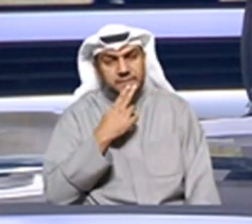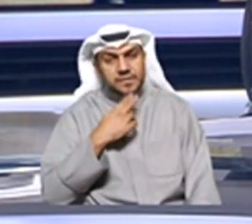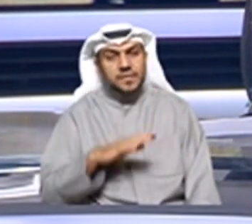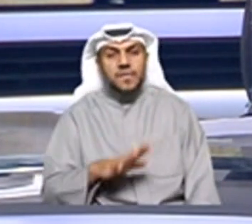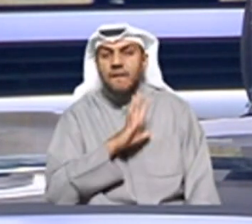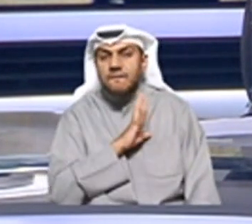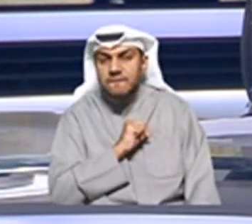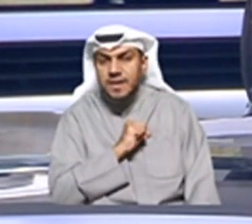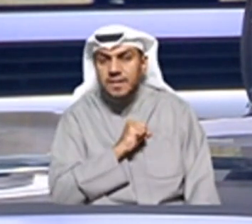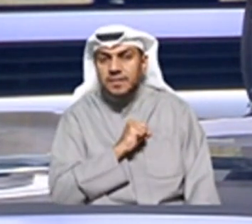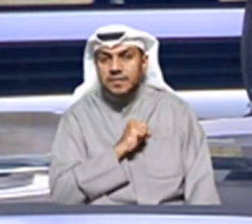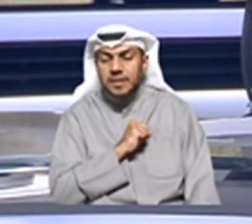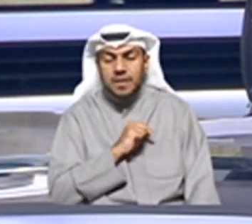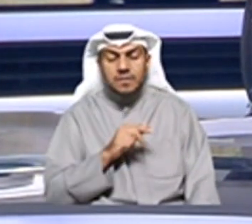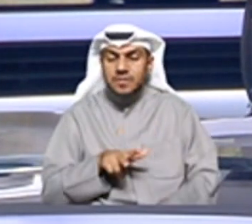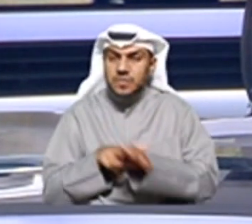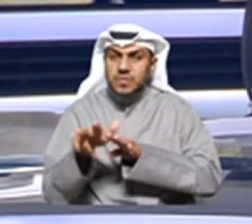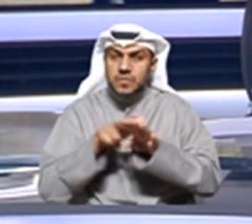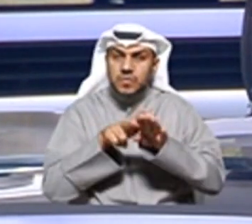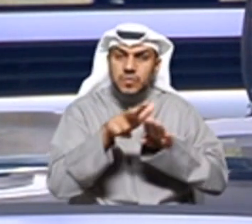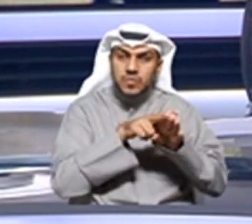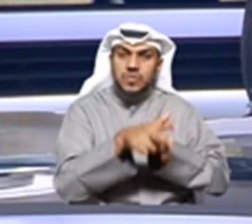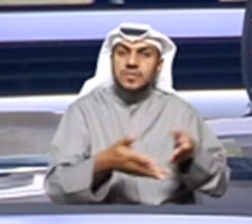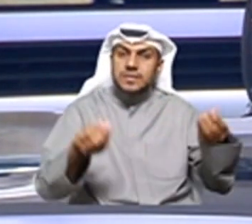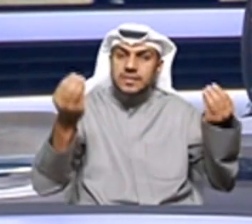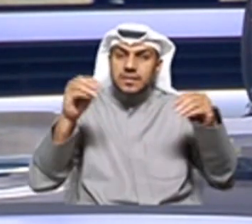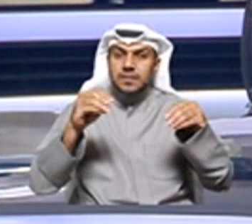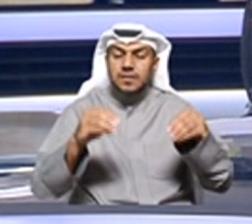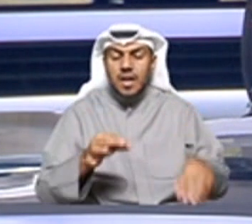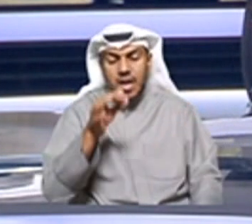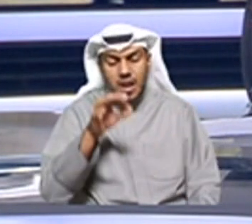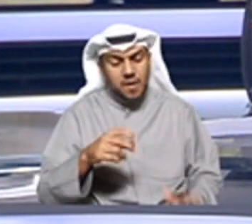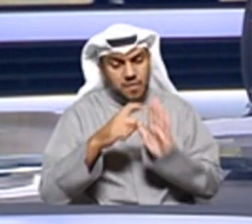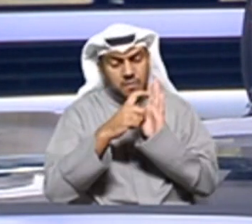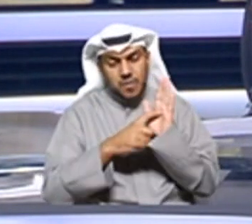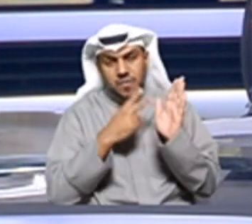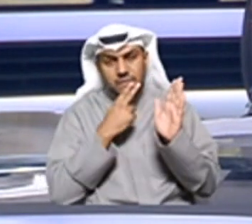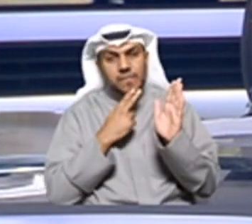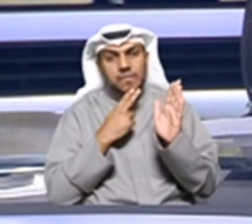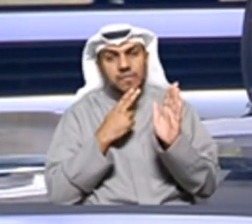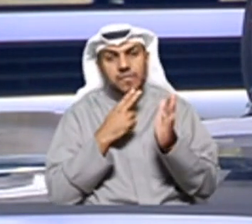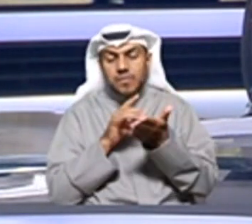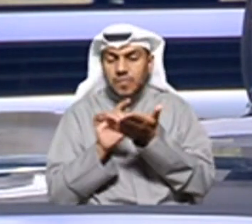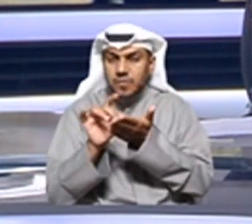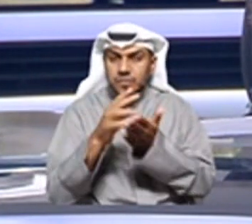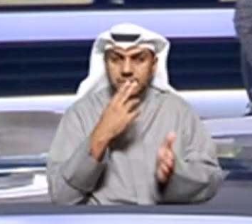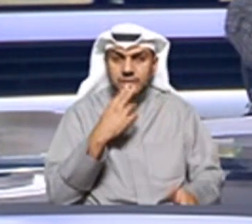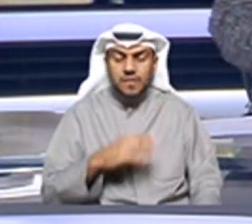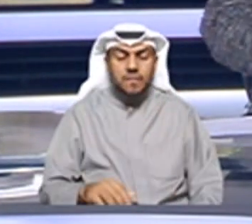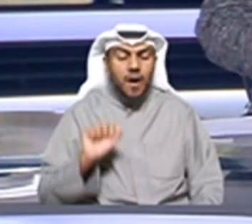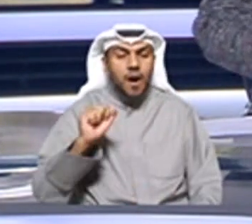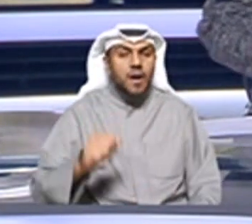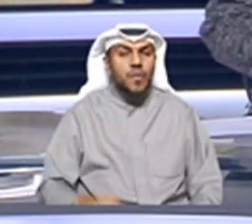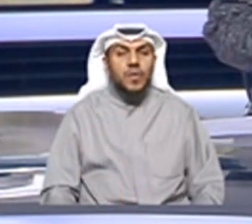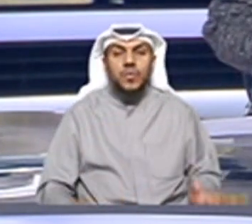الاحتلال الإسرائيلي وسياستها المدانة لتغيير الوضع القانوني والتاريخي للجولان العربي السوري المحتل،